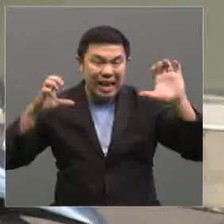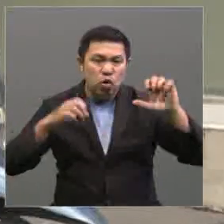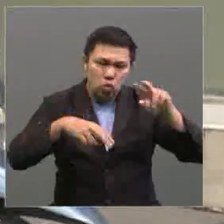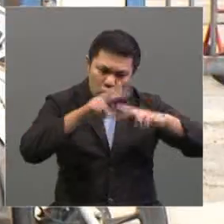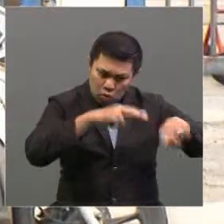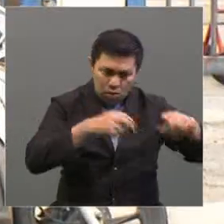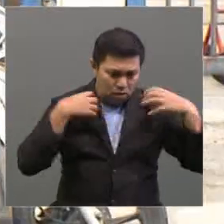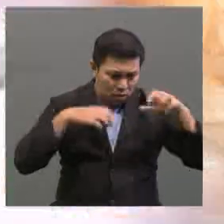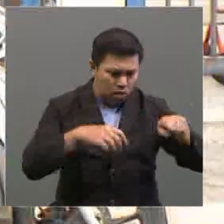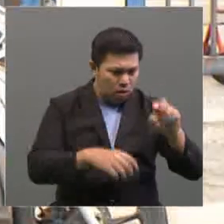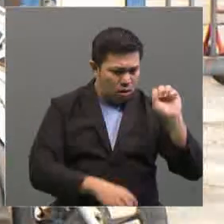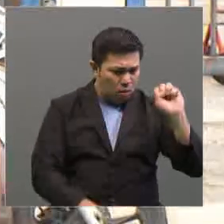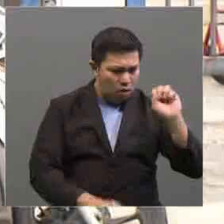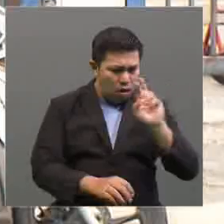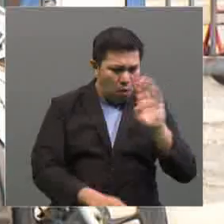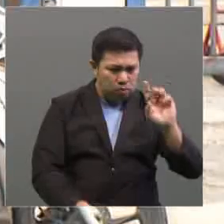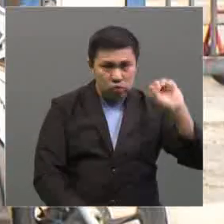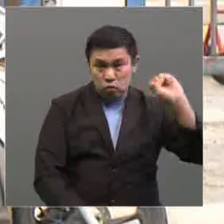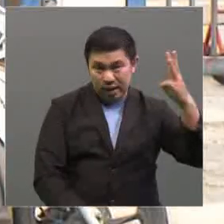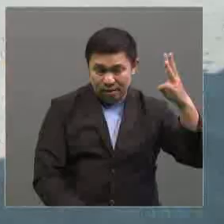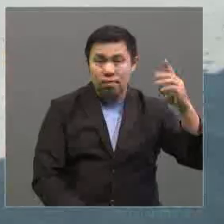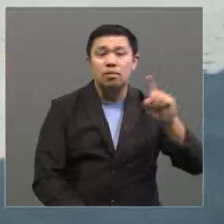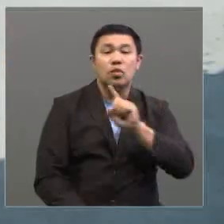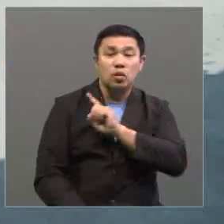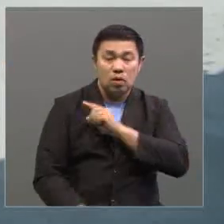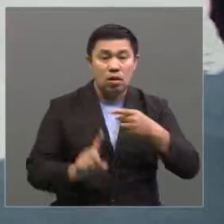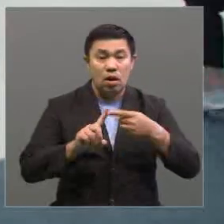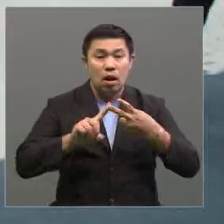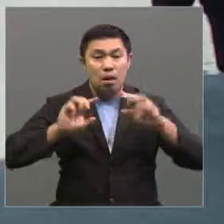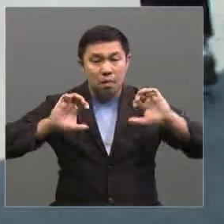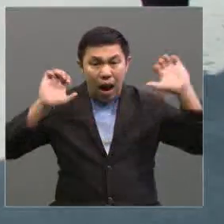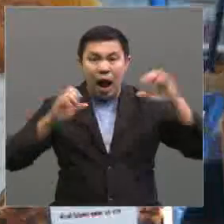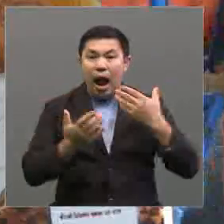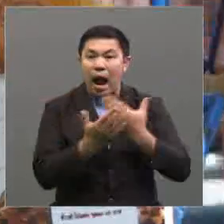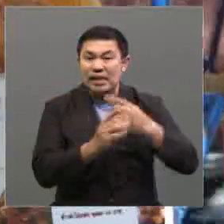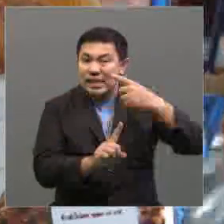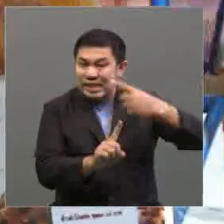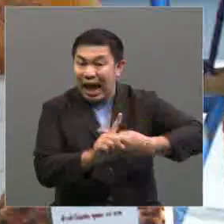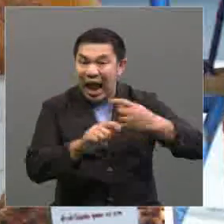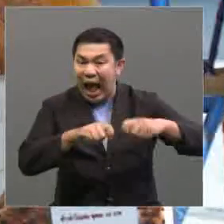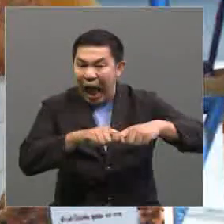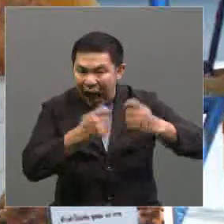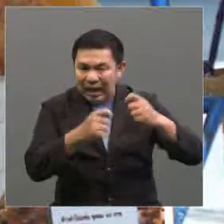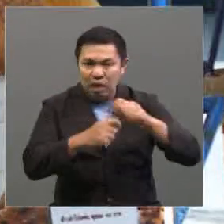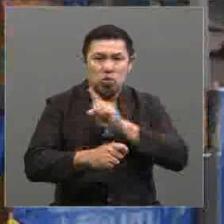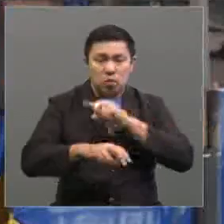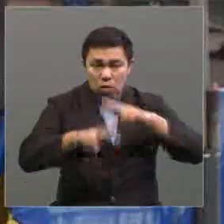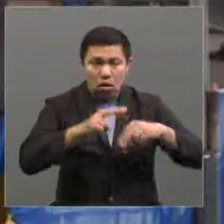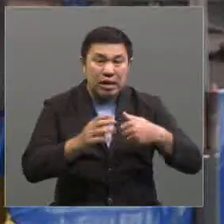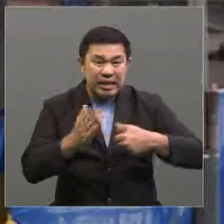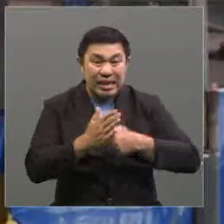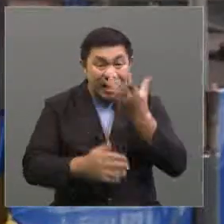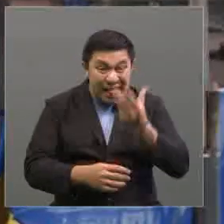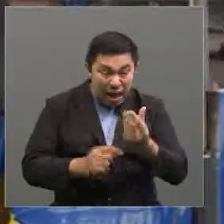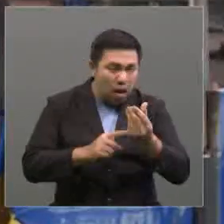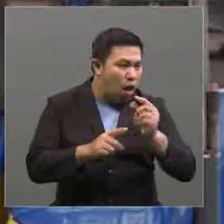ดูแลข้าราชการในระบบสวัสดิการและรัฐบาลจะดูแลเรื่องของการหักเงินอ่าประจำเดือนให้กับทุกหน่วยส่วนหนี้ที่เหลือทุก